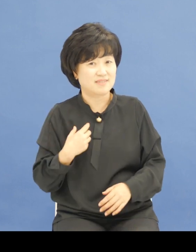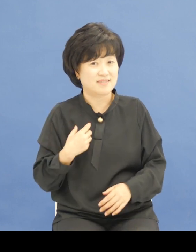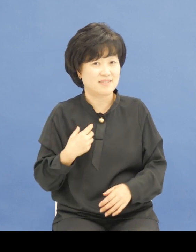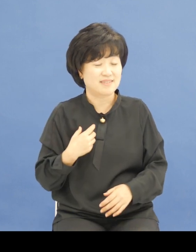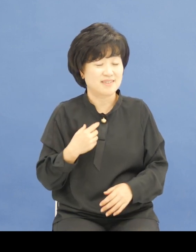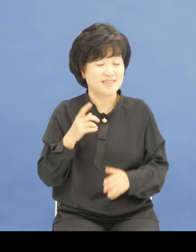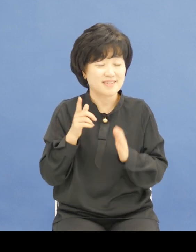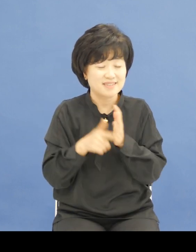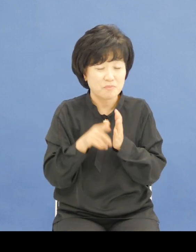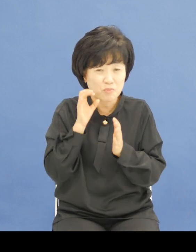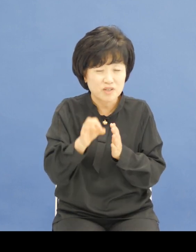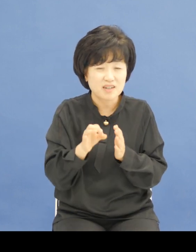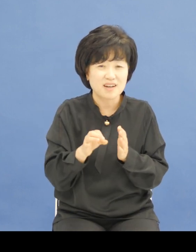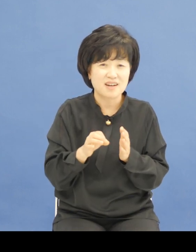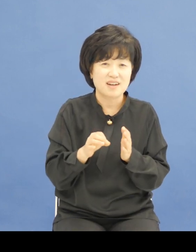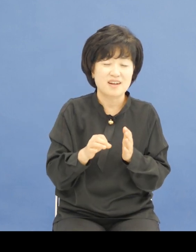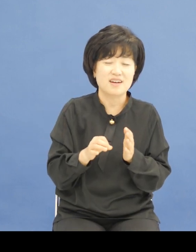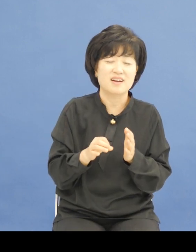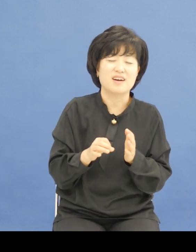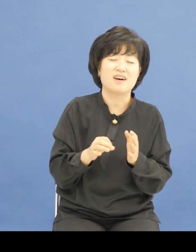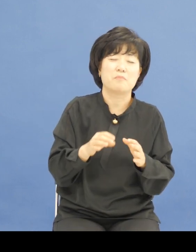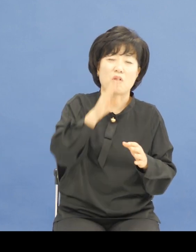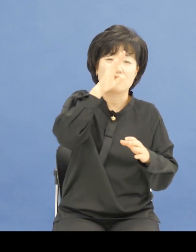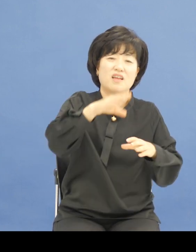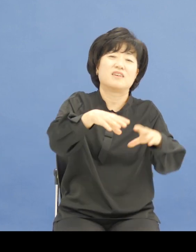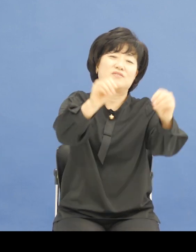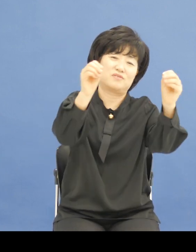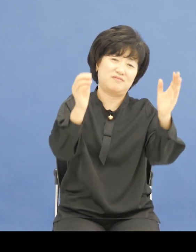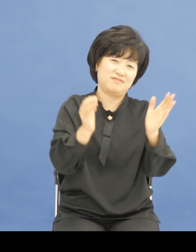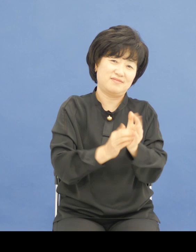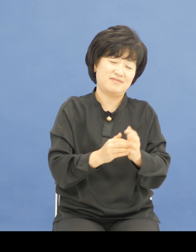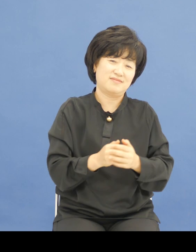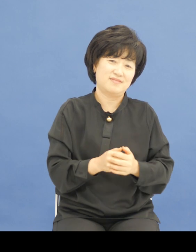네. 나는 믿지도 않고 했던 그 기도를